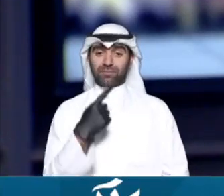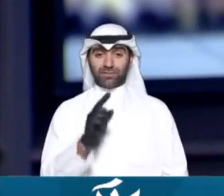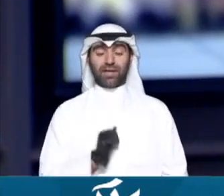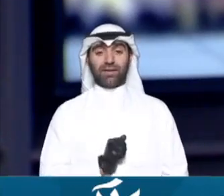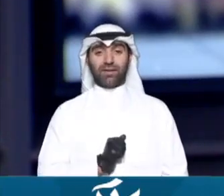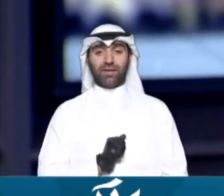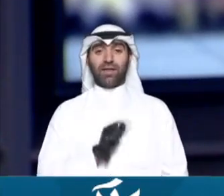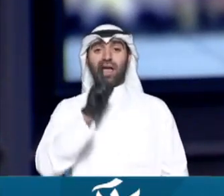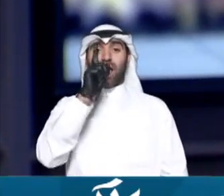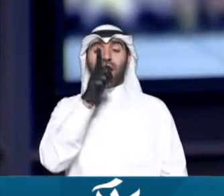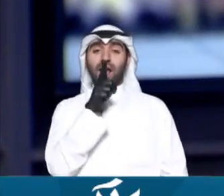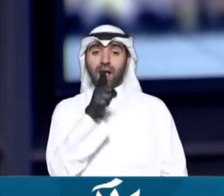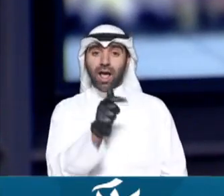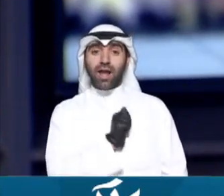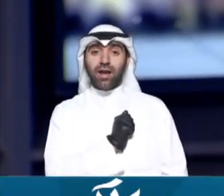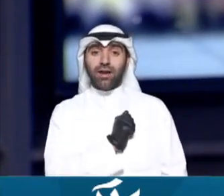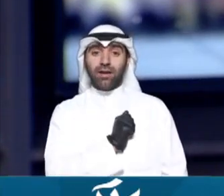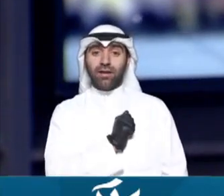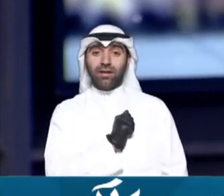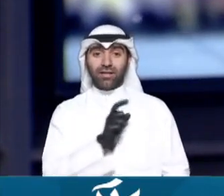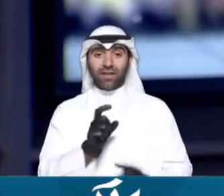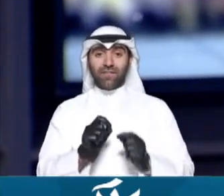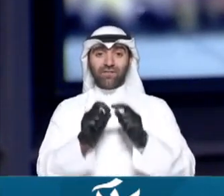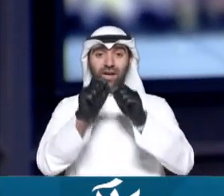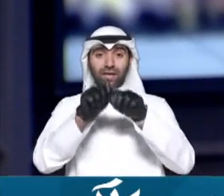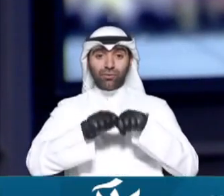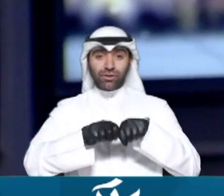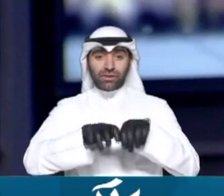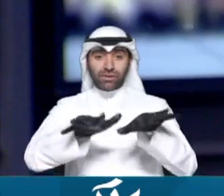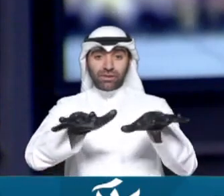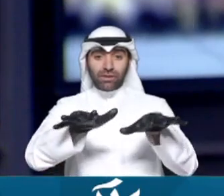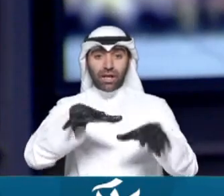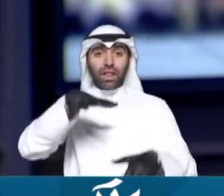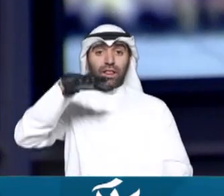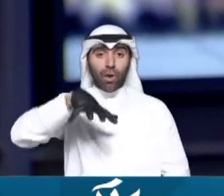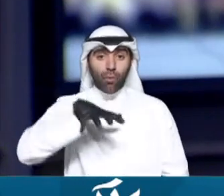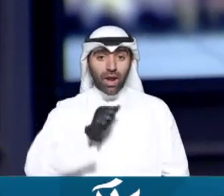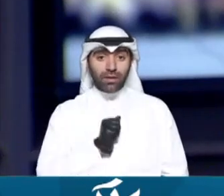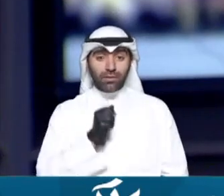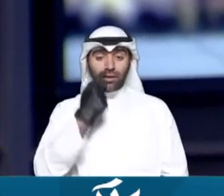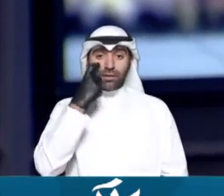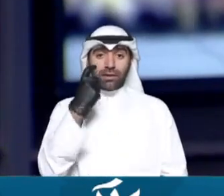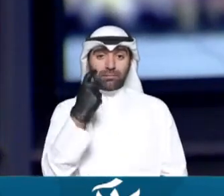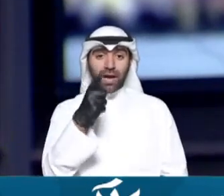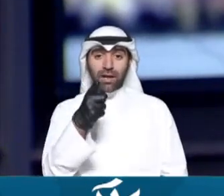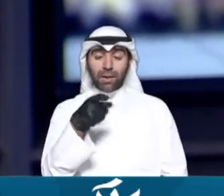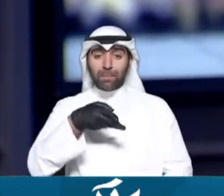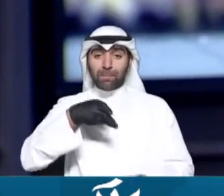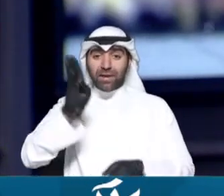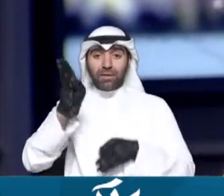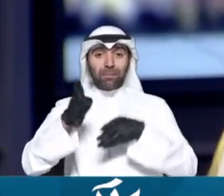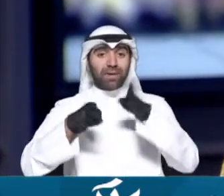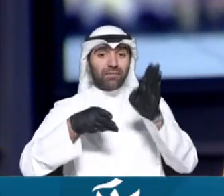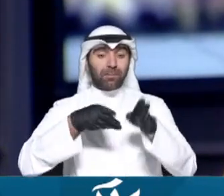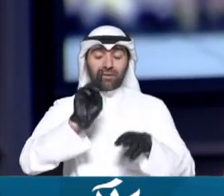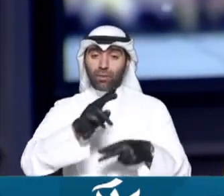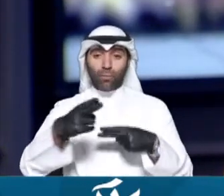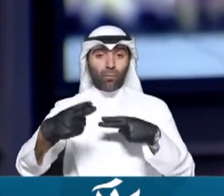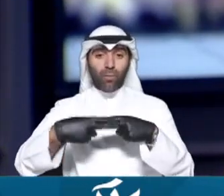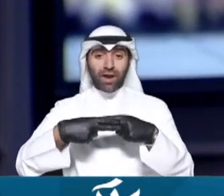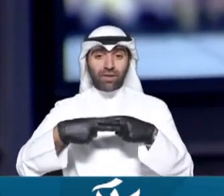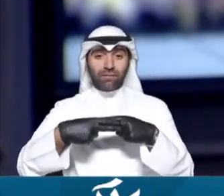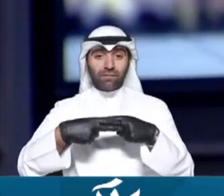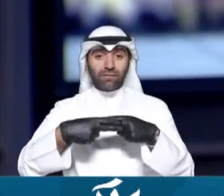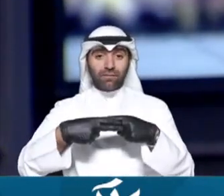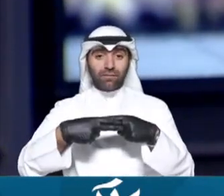تخرجوا منها، شوف الحجر الصحي. نعم. ولا تدخلوا فيها. الله. هذا الحجر الصحي.